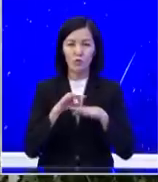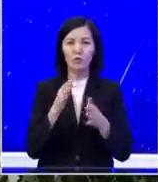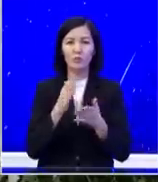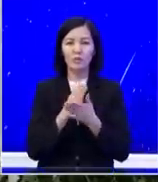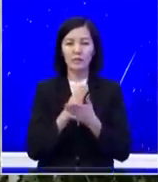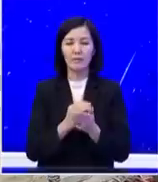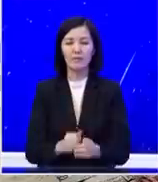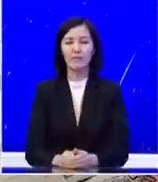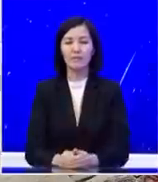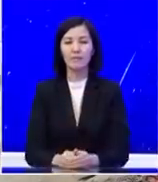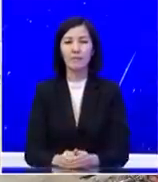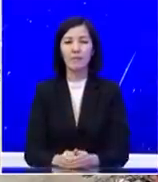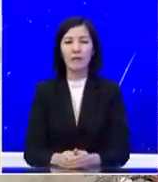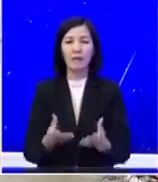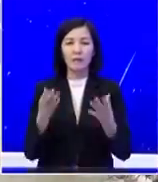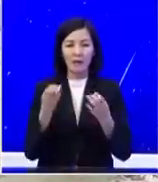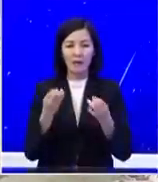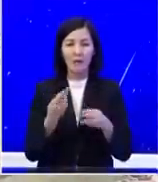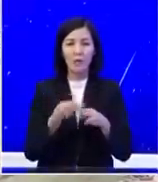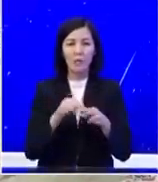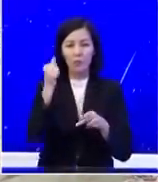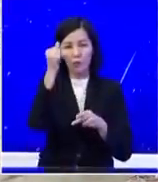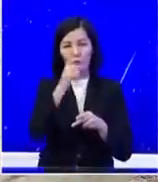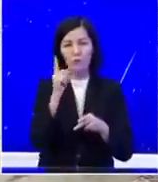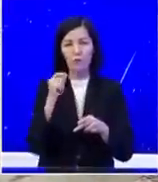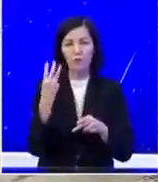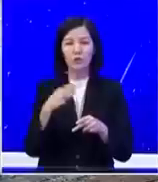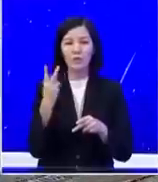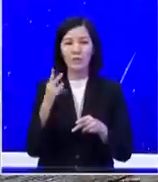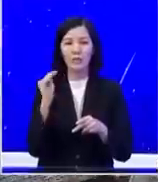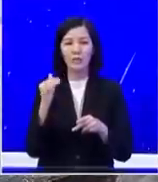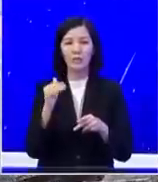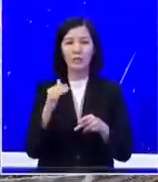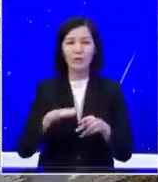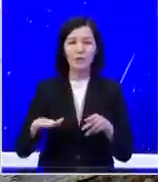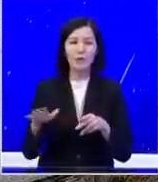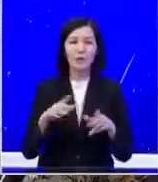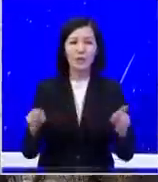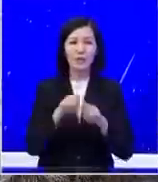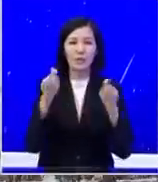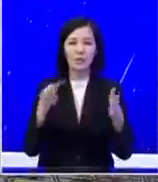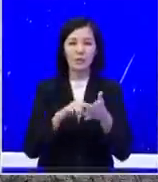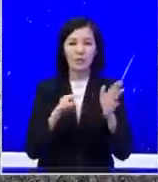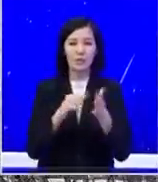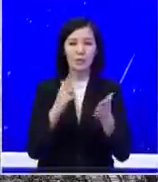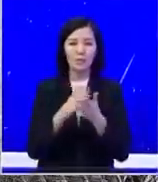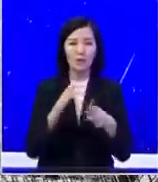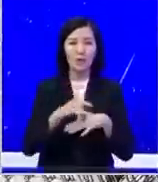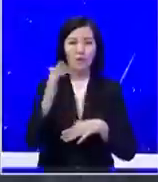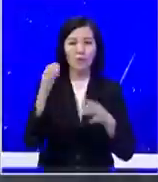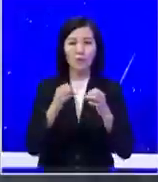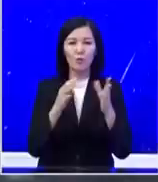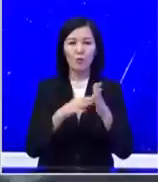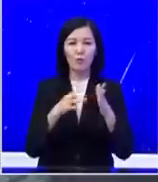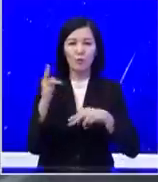істі атқарып жатырмыз. Мұнан басқа осы жылы қалада 132 400 тұрғын алаңдарын пайдалануға беру жоспарда. Көп қабатты 19